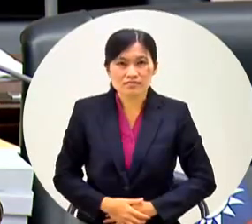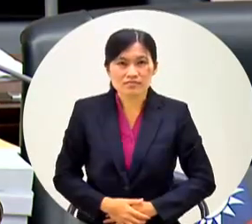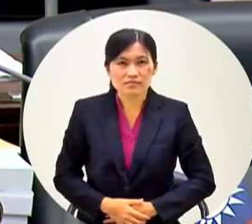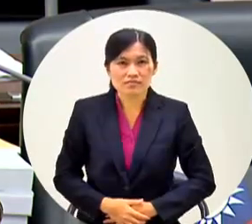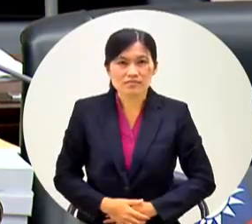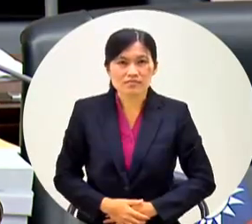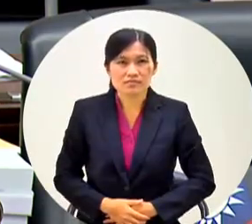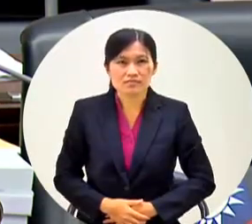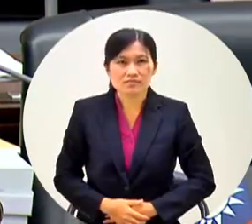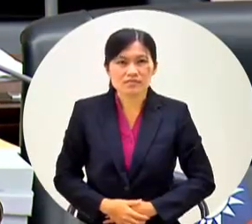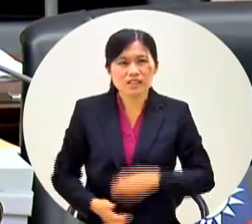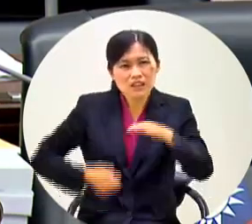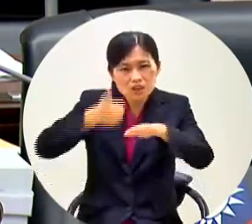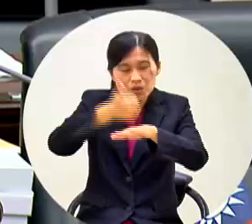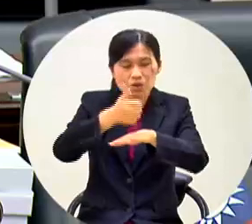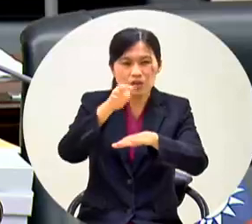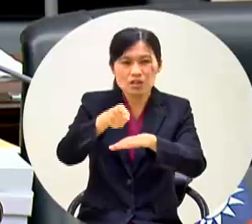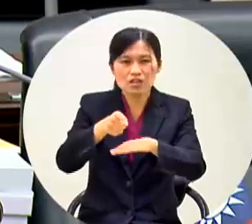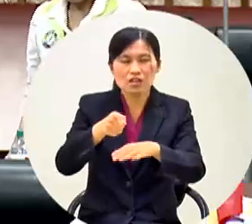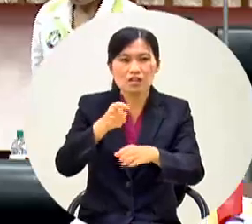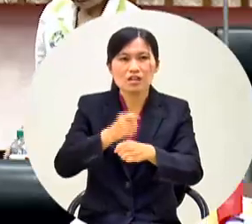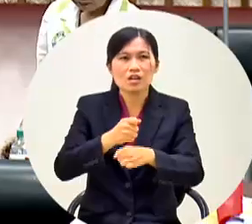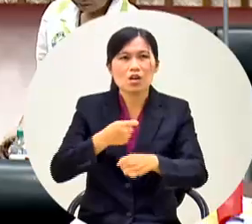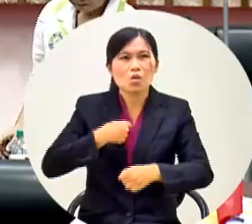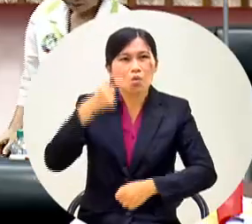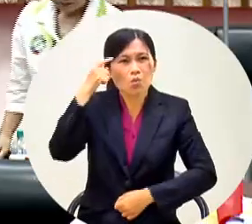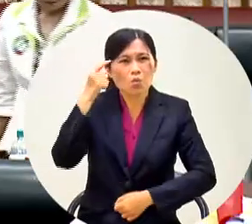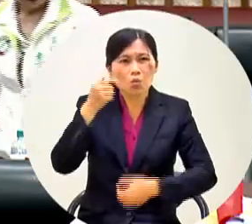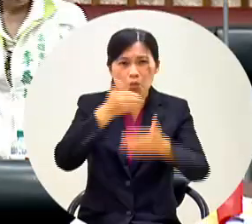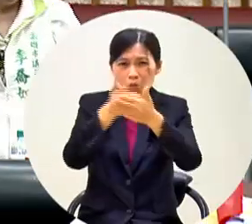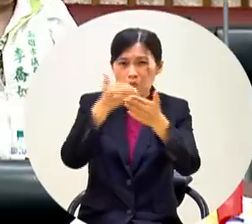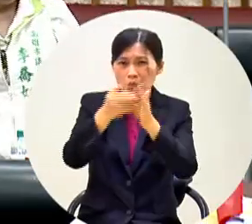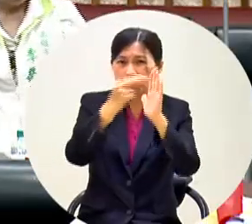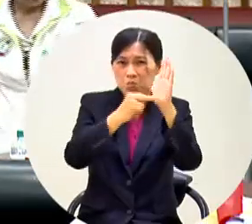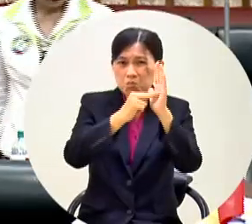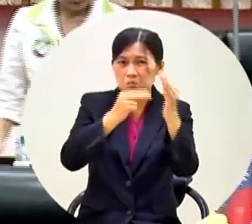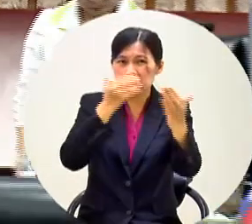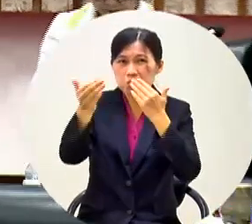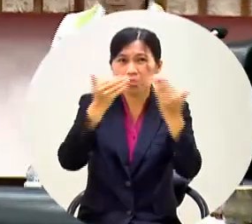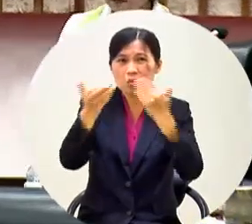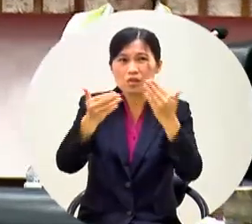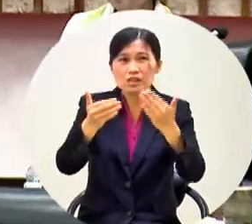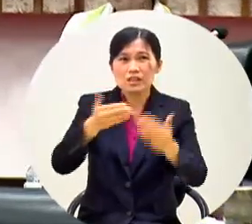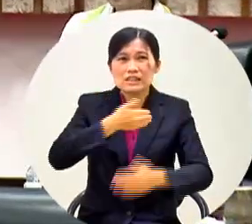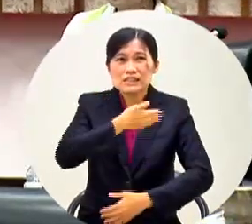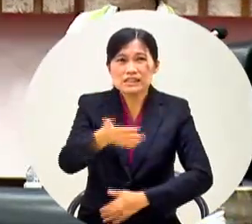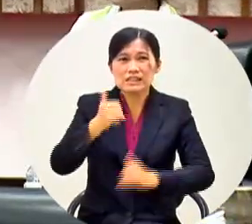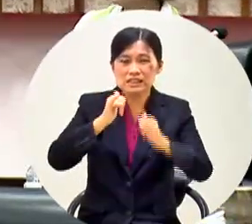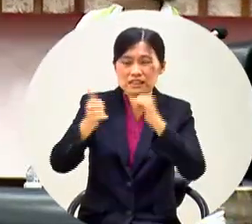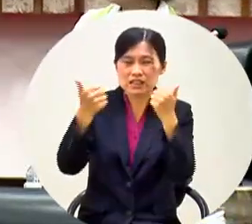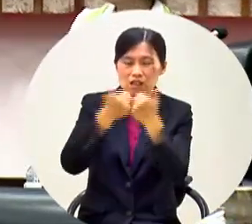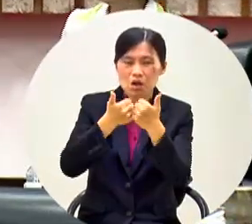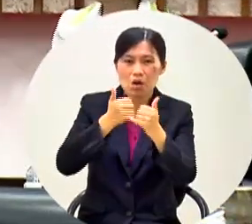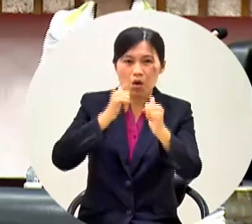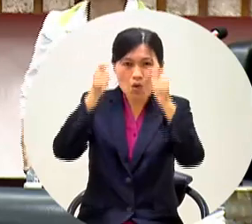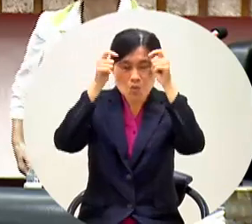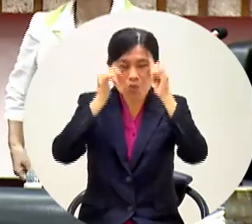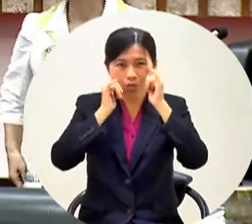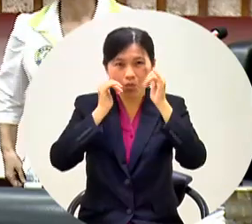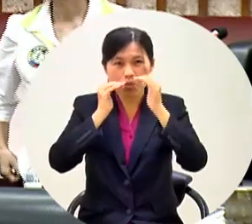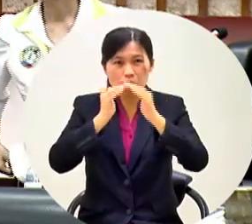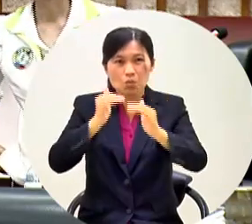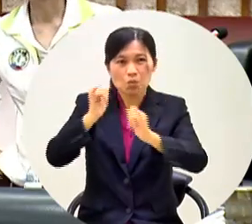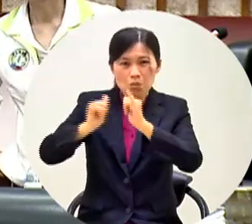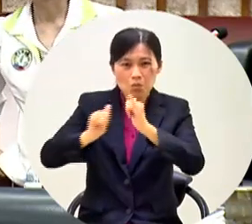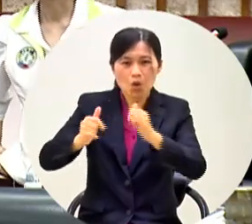谢。我想画面会说明一切，让社会大众、让高雄市民自己去公平。那我